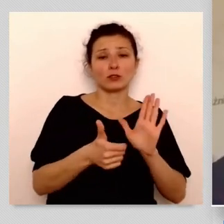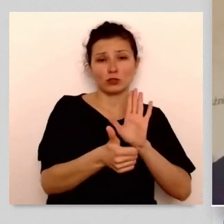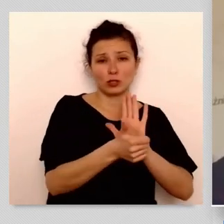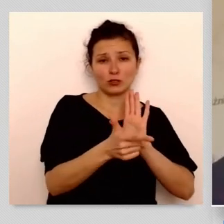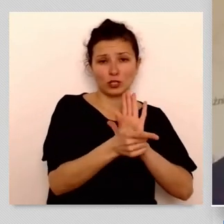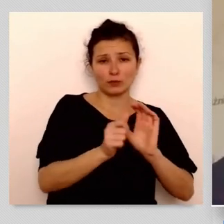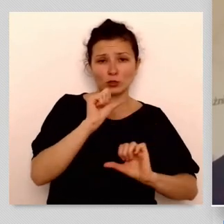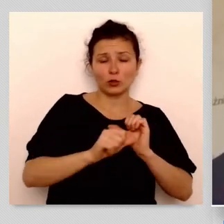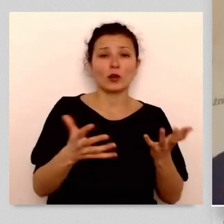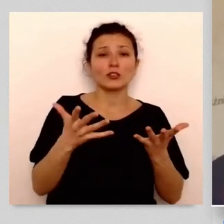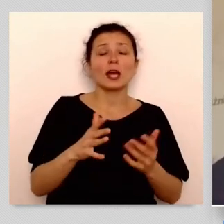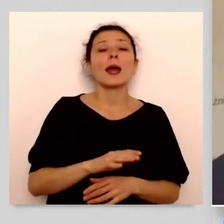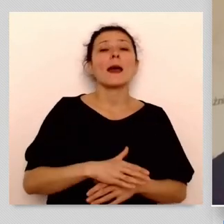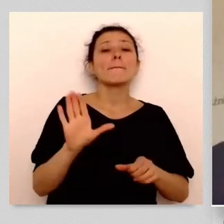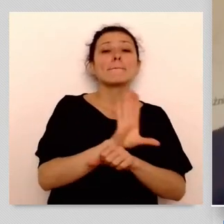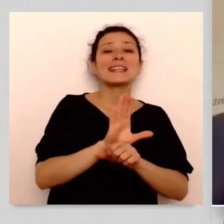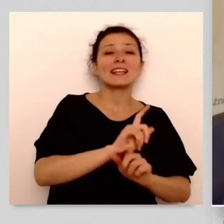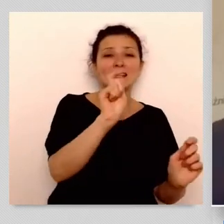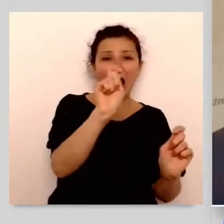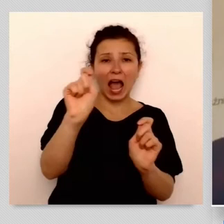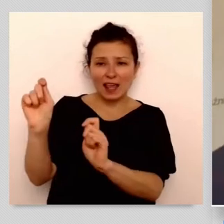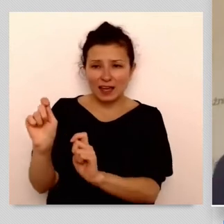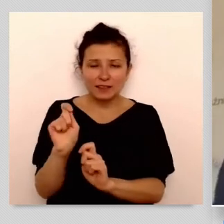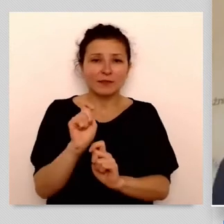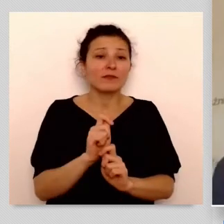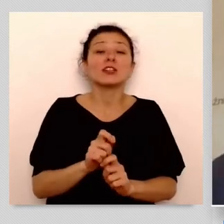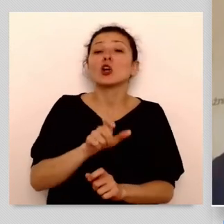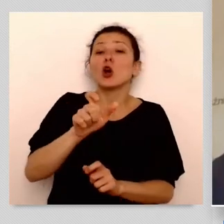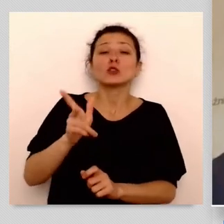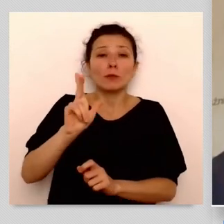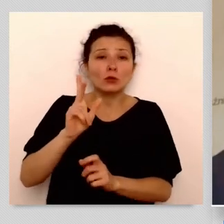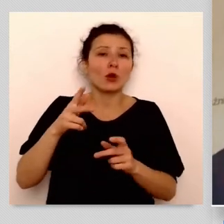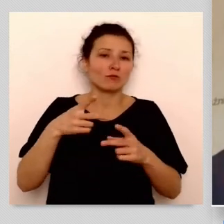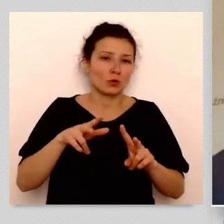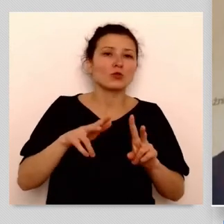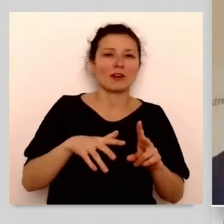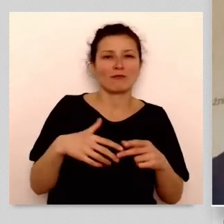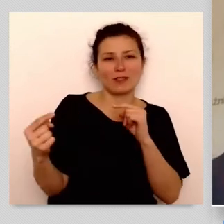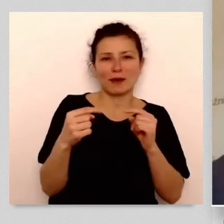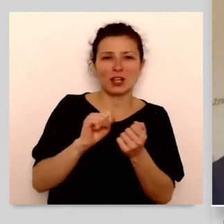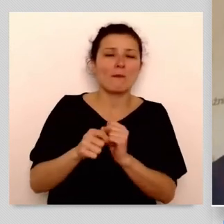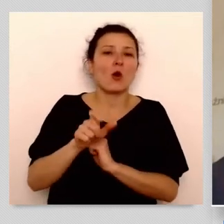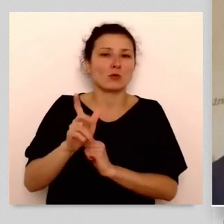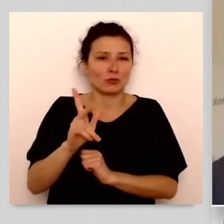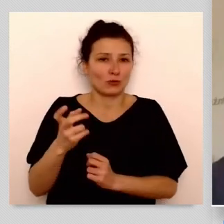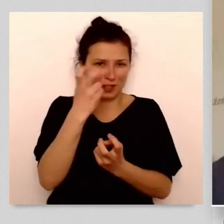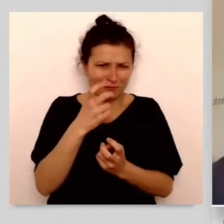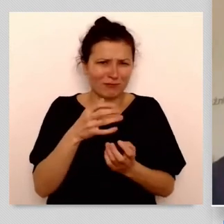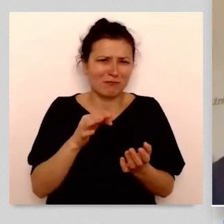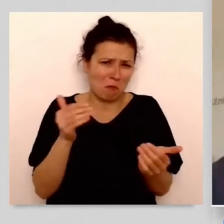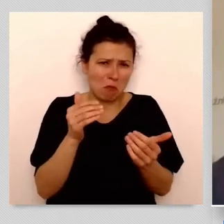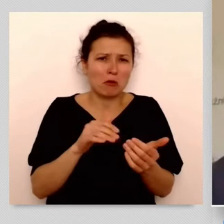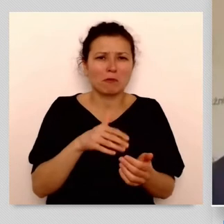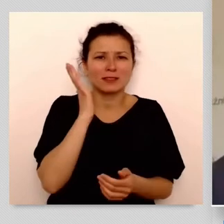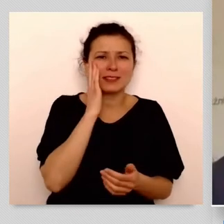Biznes Alercie, więc uczestnicy tej debaty czy osoby zainteresowane mogą to znaleźć. Pogłębiona w tej sprawie